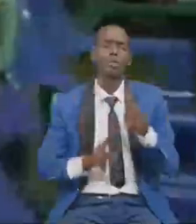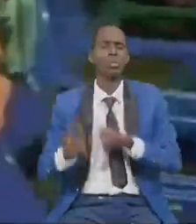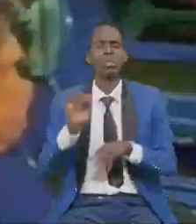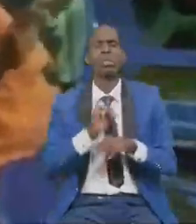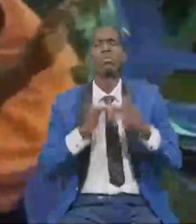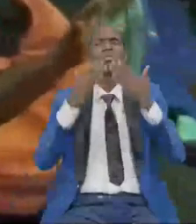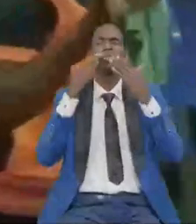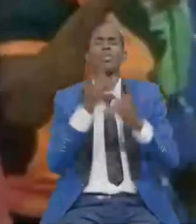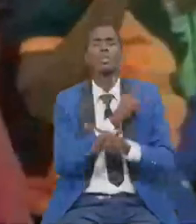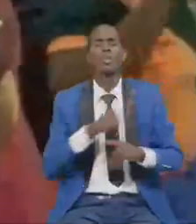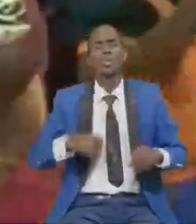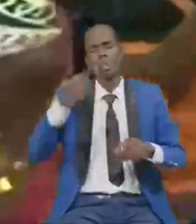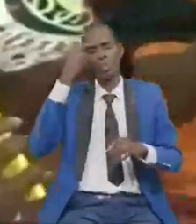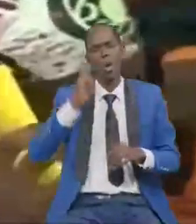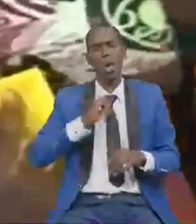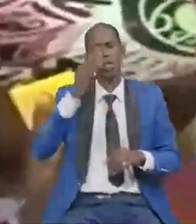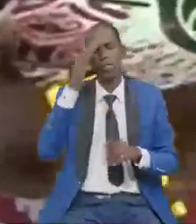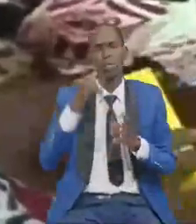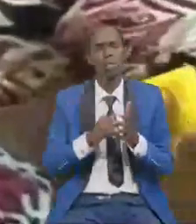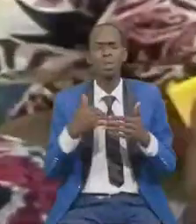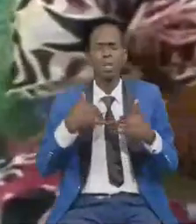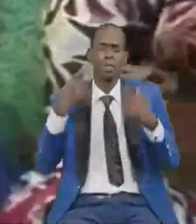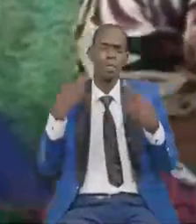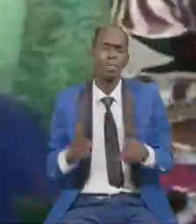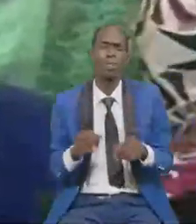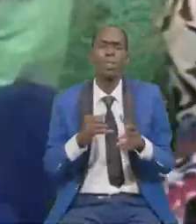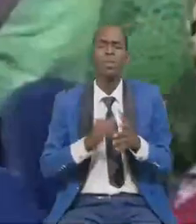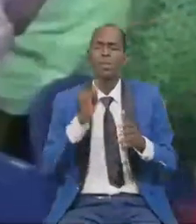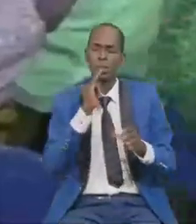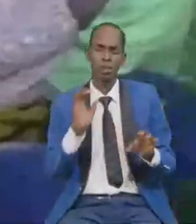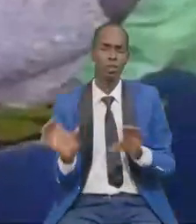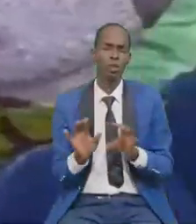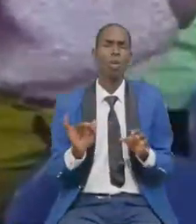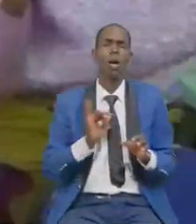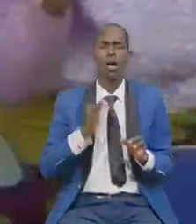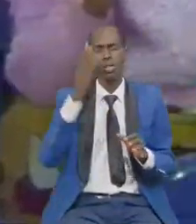que c'est fait. Je sais que c'est fait. Je sais que c'est fait.